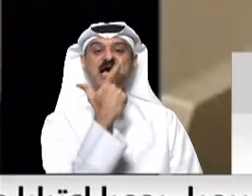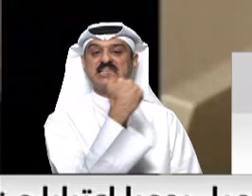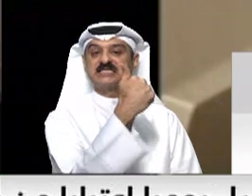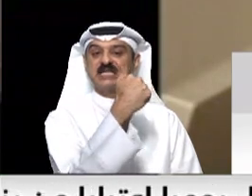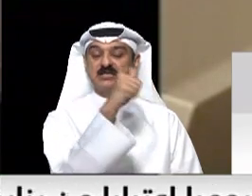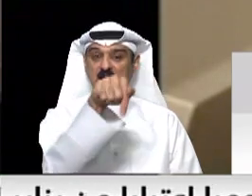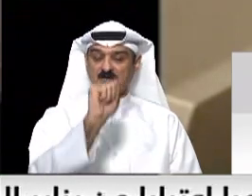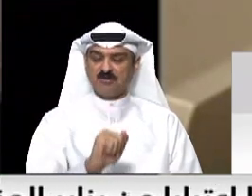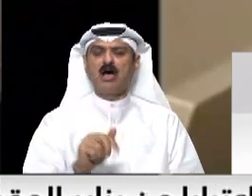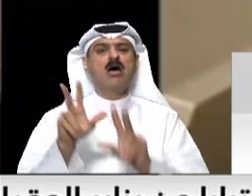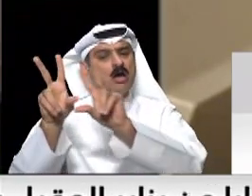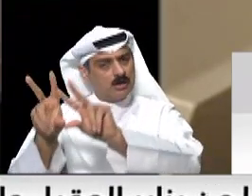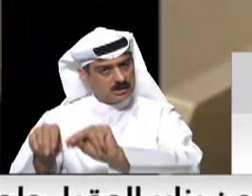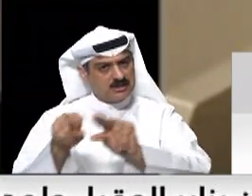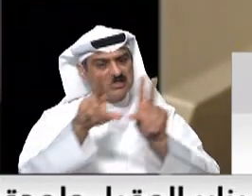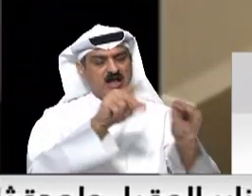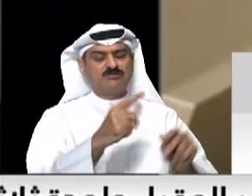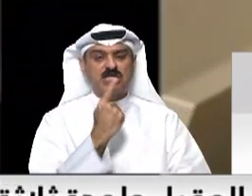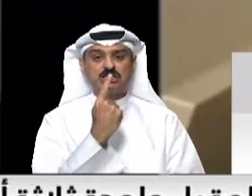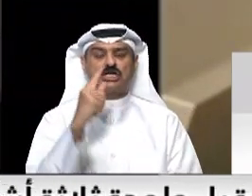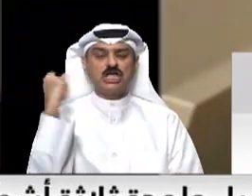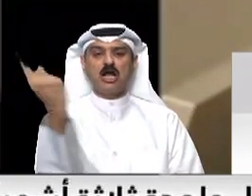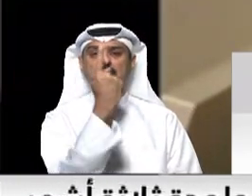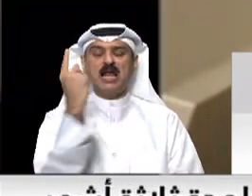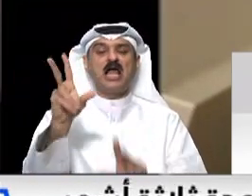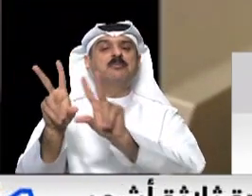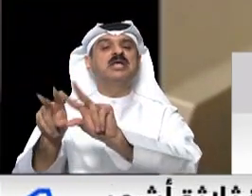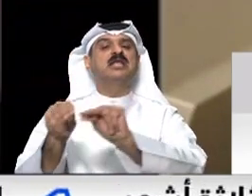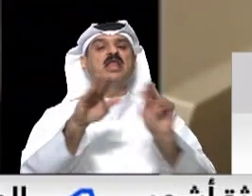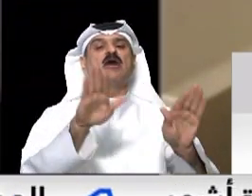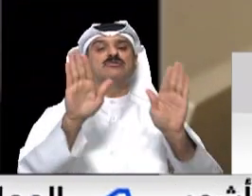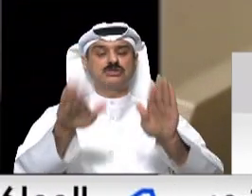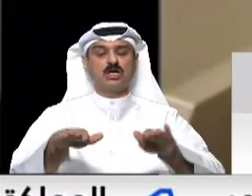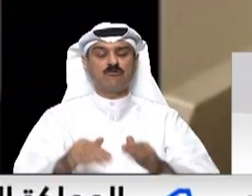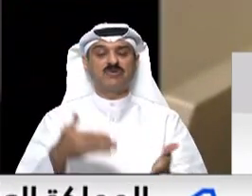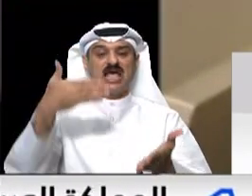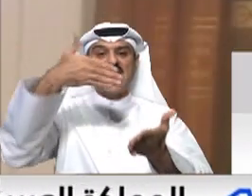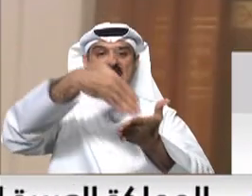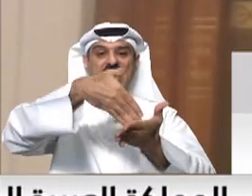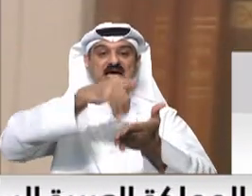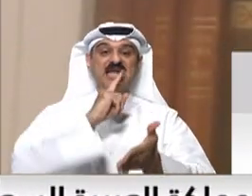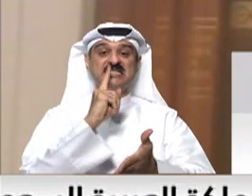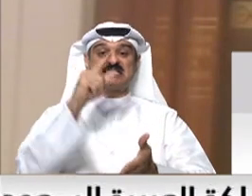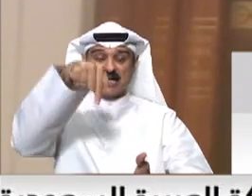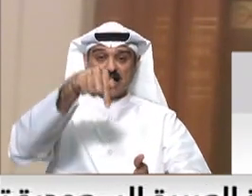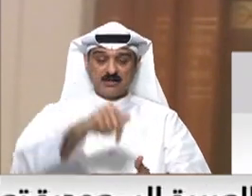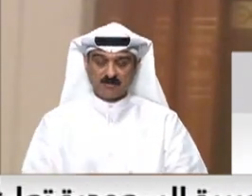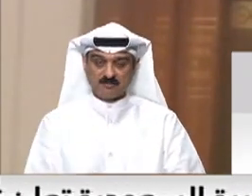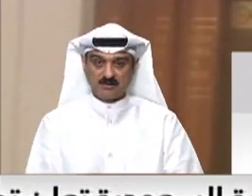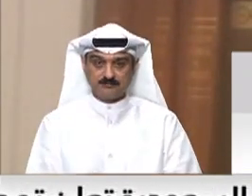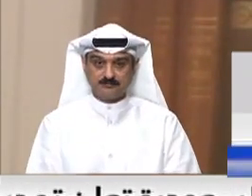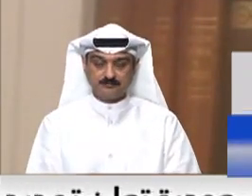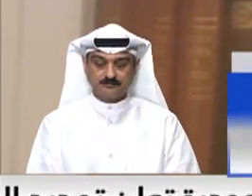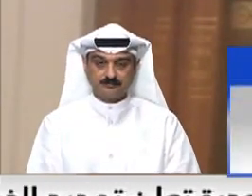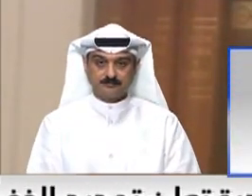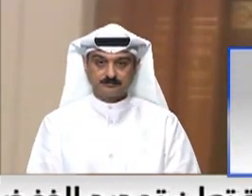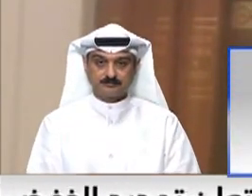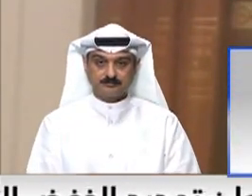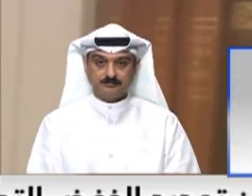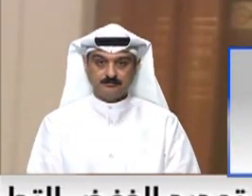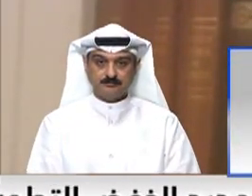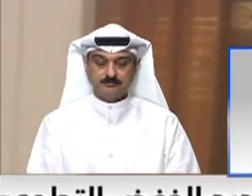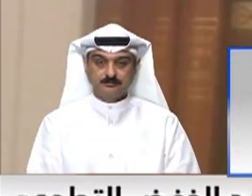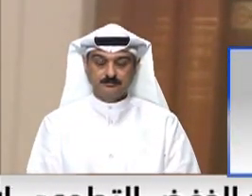يعادل 5% من الطلب اليومي العالمي على النفط حتى نهاية العام القادم. رغم قرار تحالف أوبك